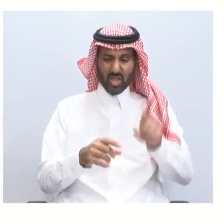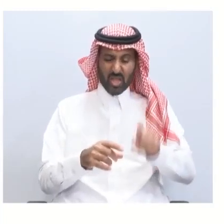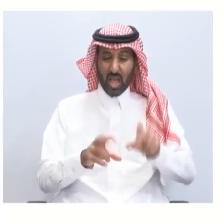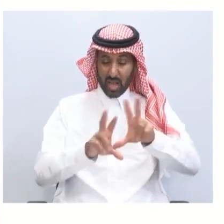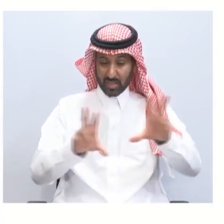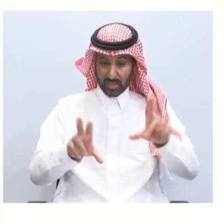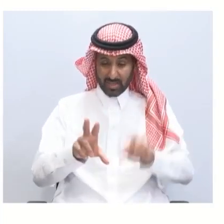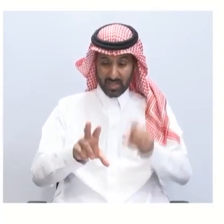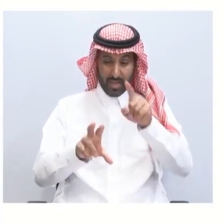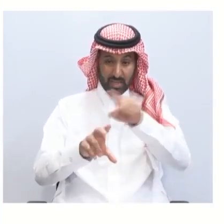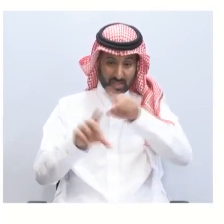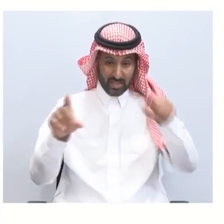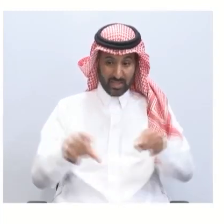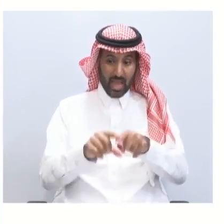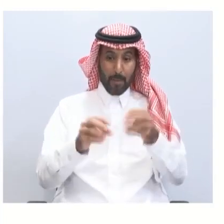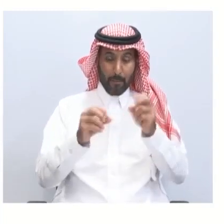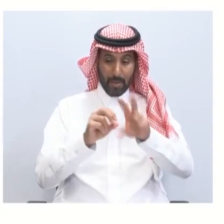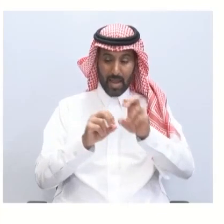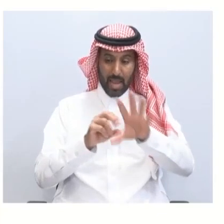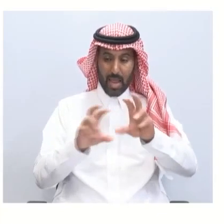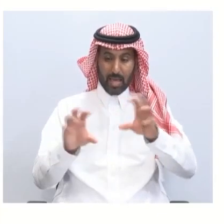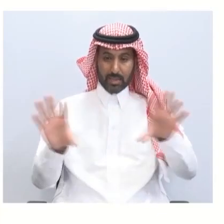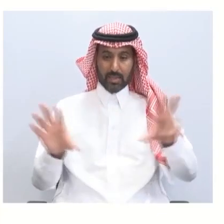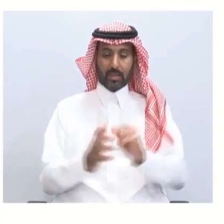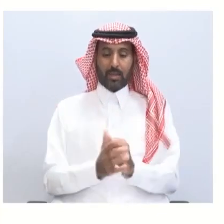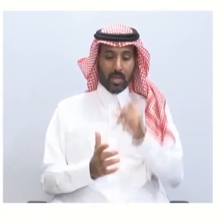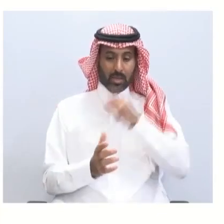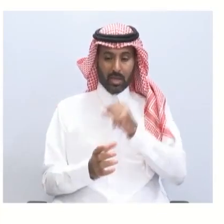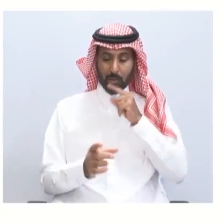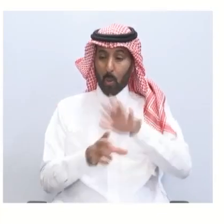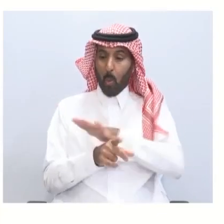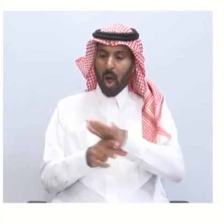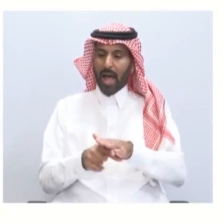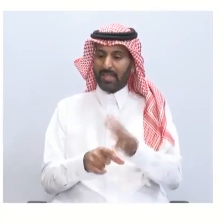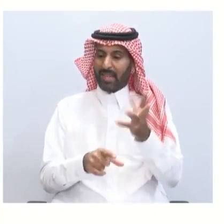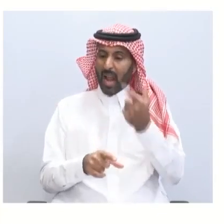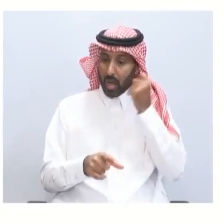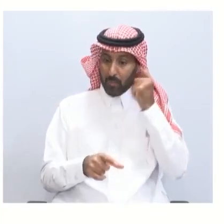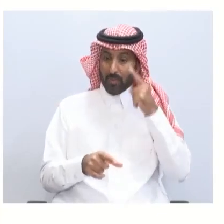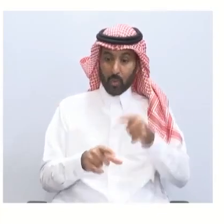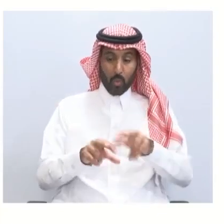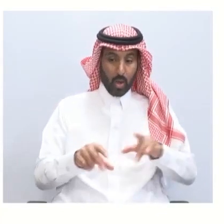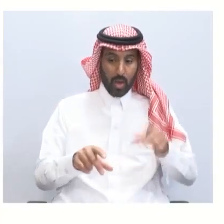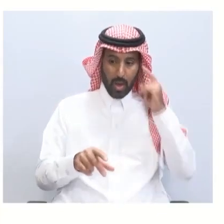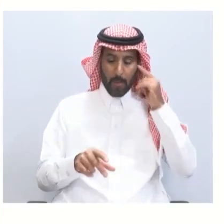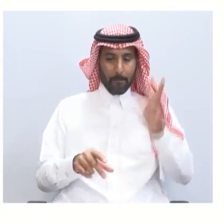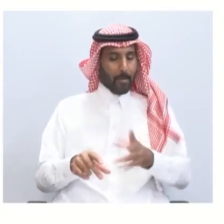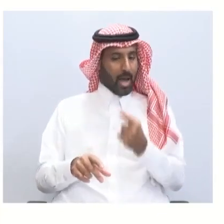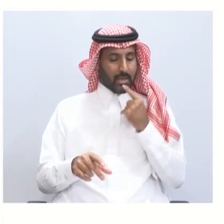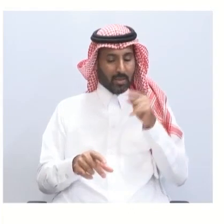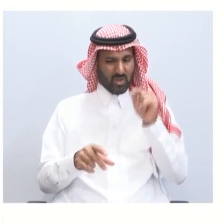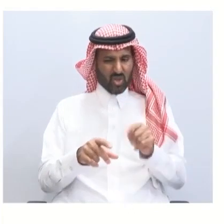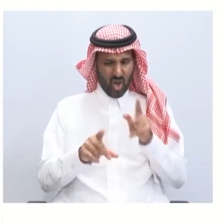النقرات التي تصاحب الاعلان يجب على المواطن الرقمي ان يكون واعيا بعد بعدم